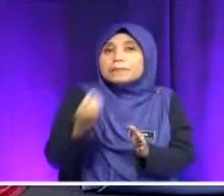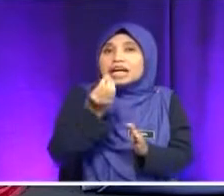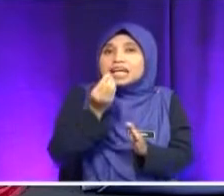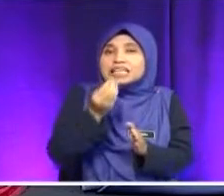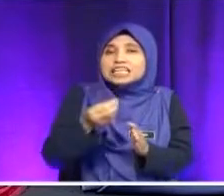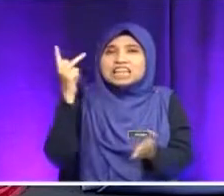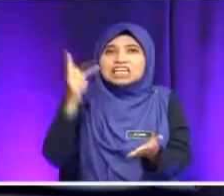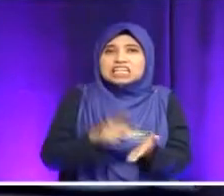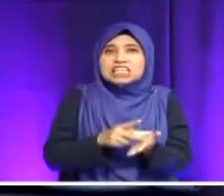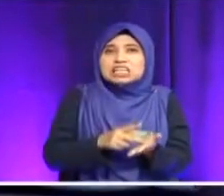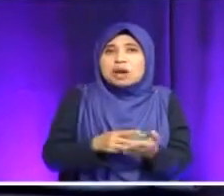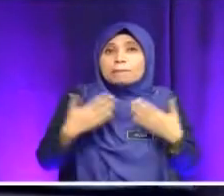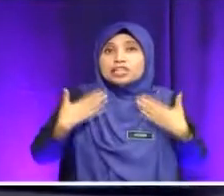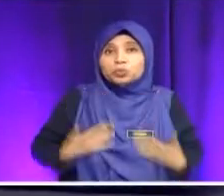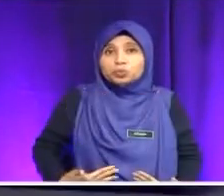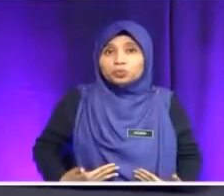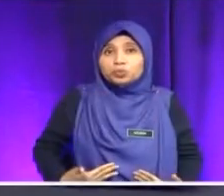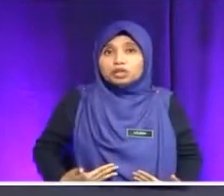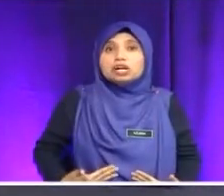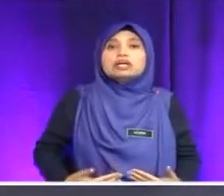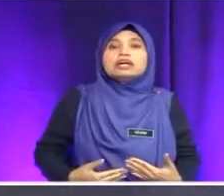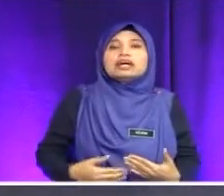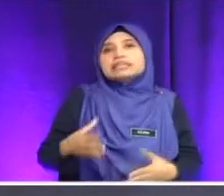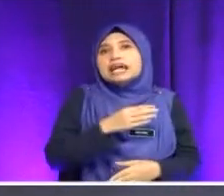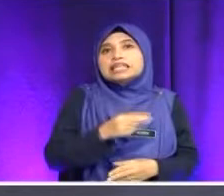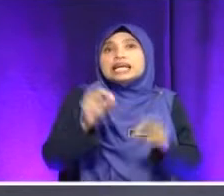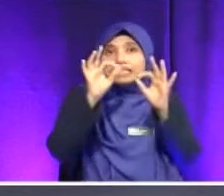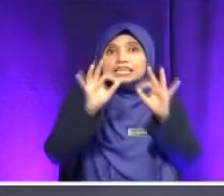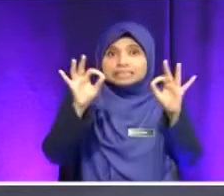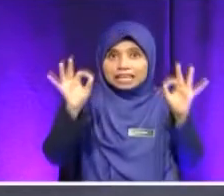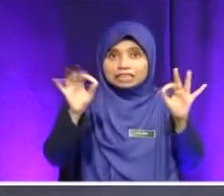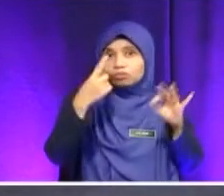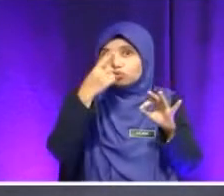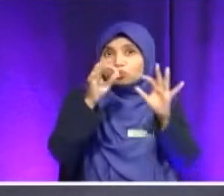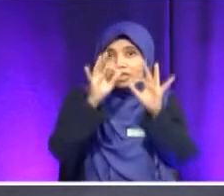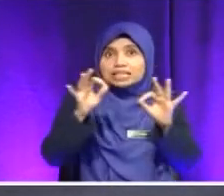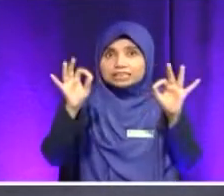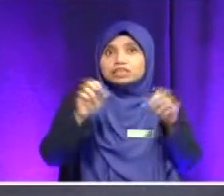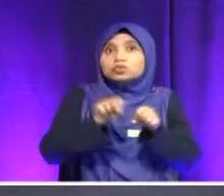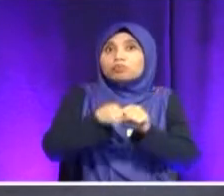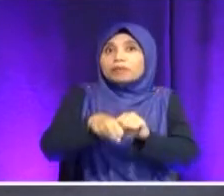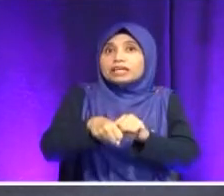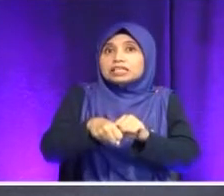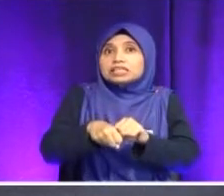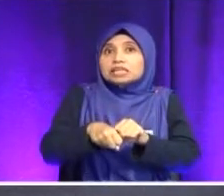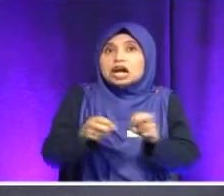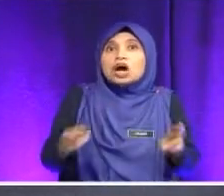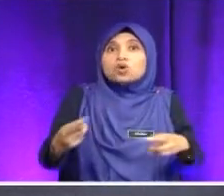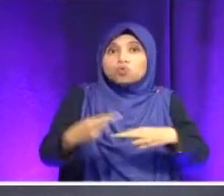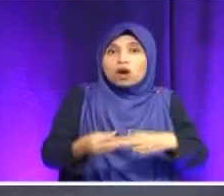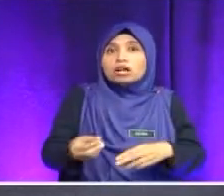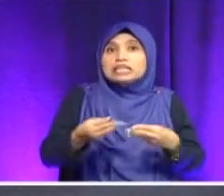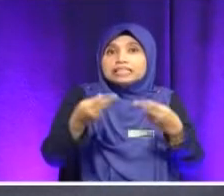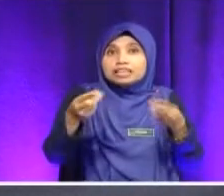terkena Pak kepada pakaian pelanggan Dan juga sebagai hiasan sebenarnya oh sebagai hiasan supaya ruang saja kita tuh nampak lebih